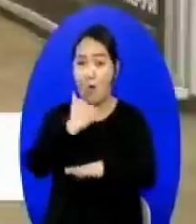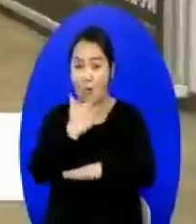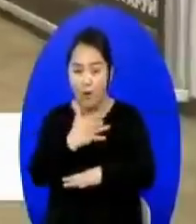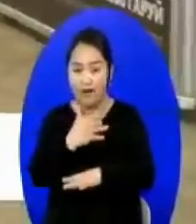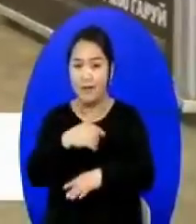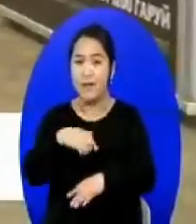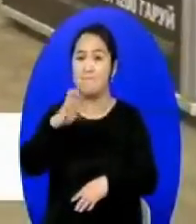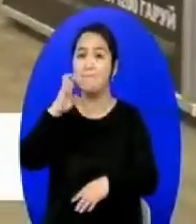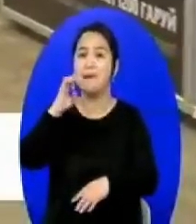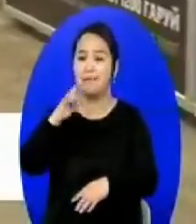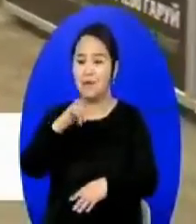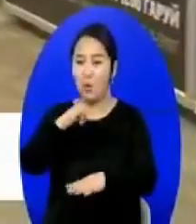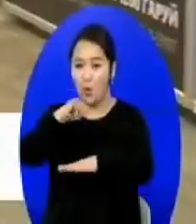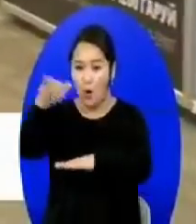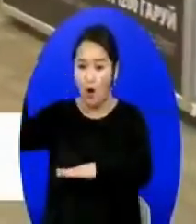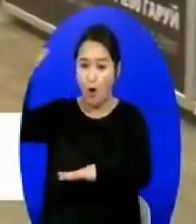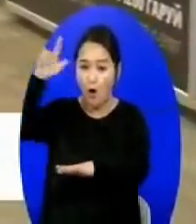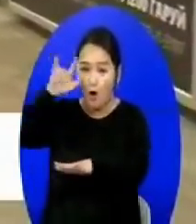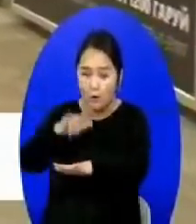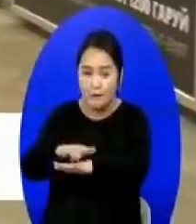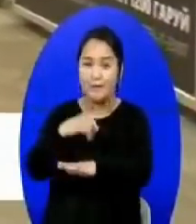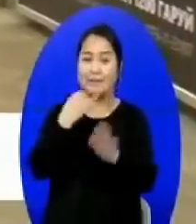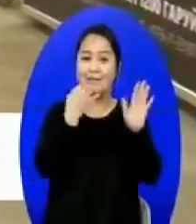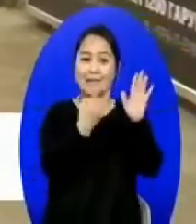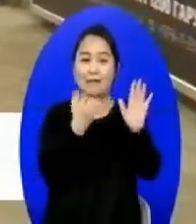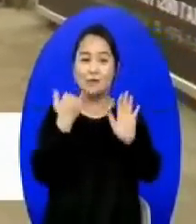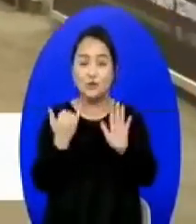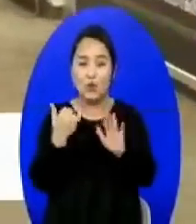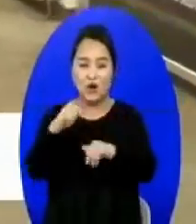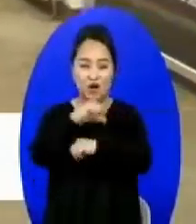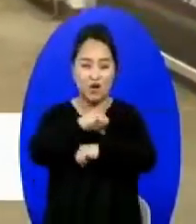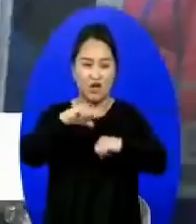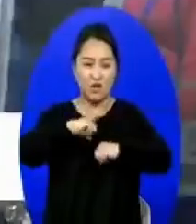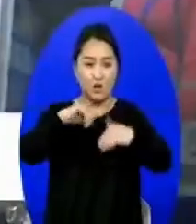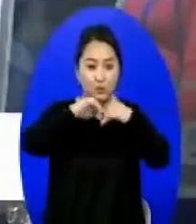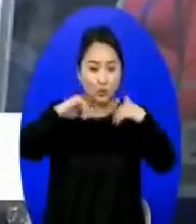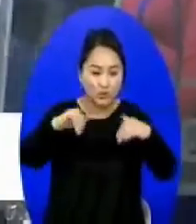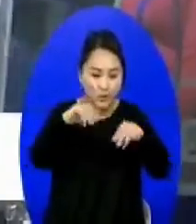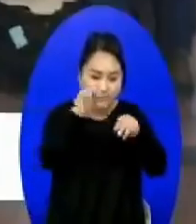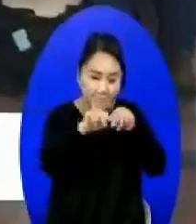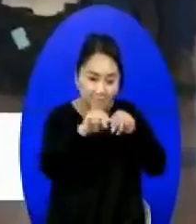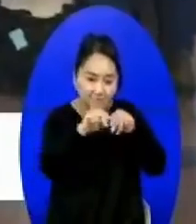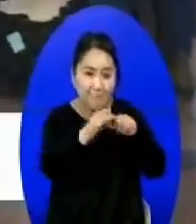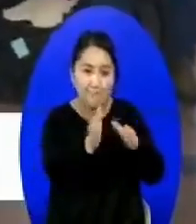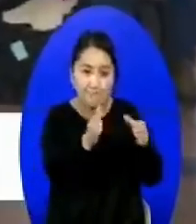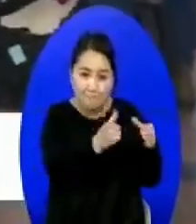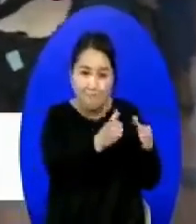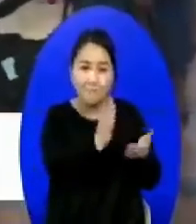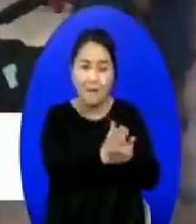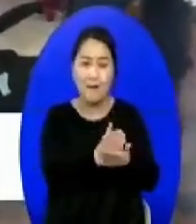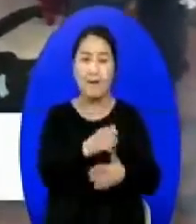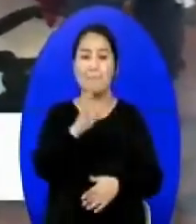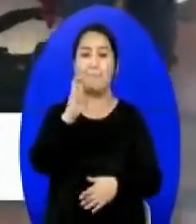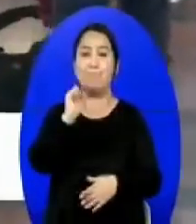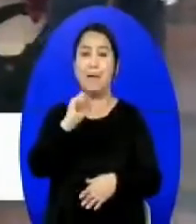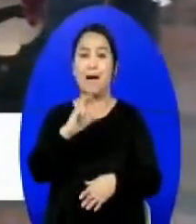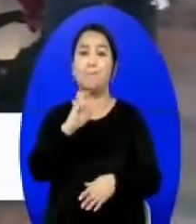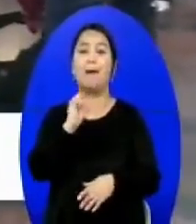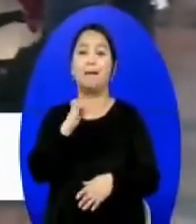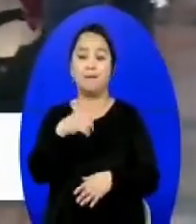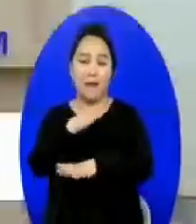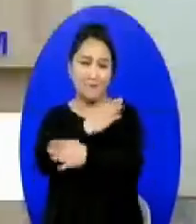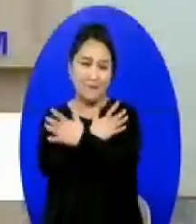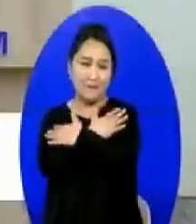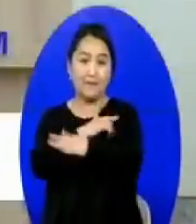Берлин Улаанбаатар чиглэлийн онгоцоор ирсэн 76 иргэнийг тусгаарлаа. Тэднийг Батлан хамгаалах яамны Баг Баяндах амралтын газарт